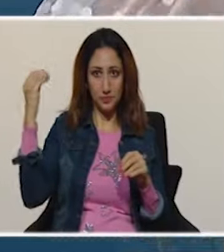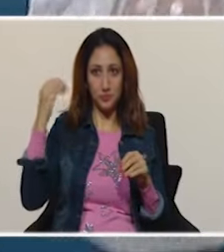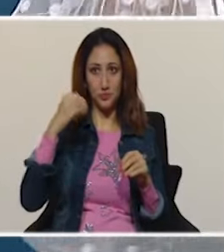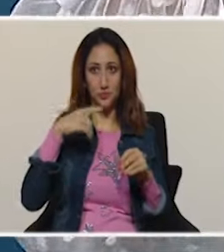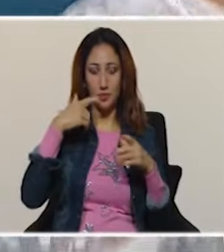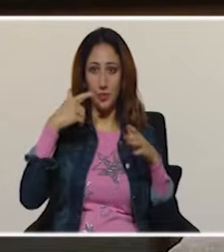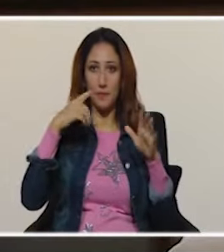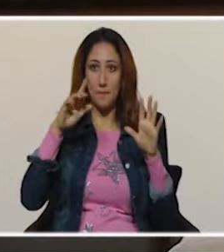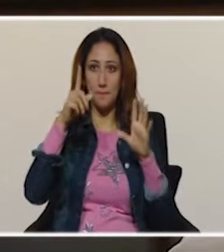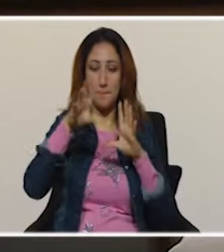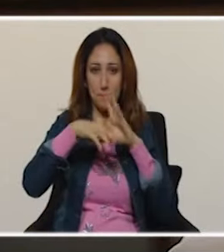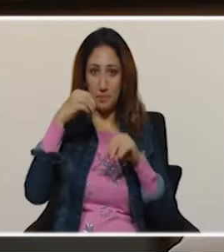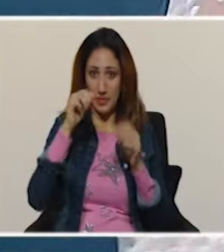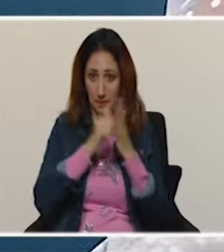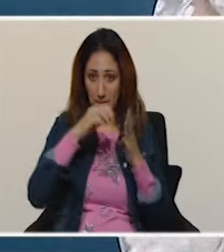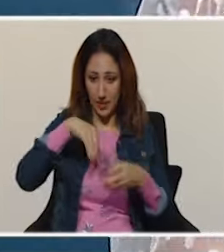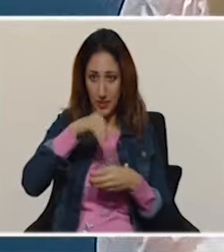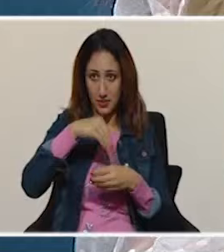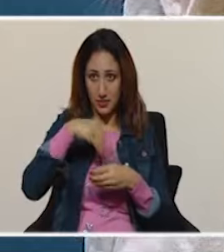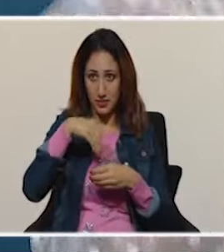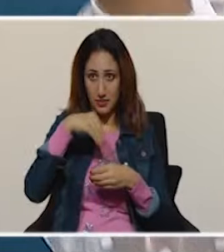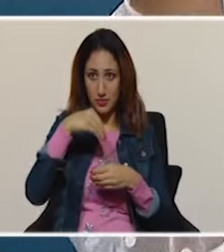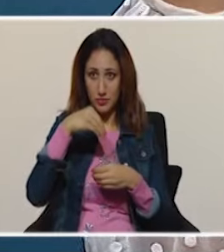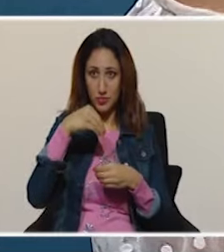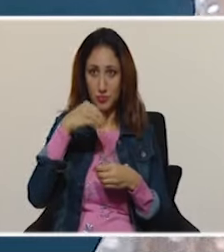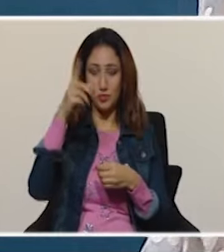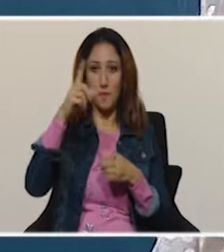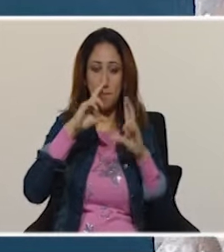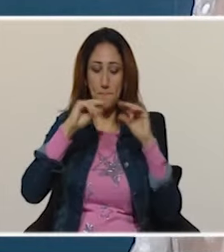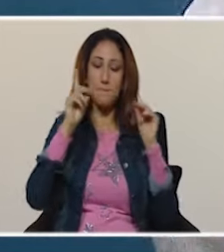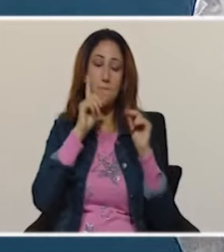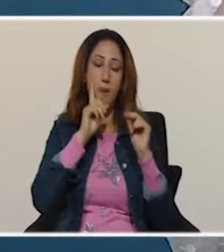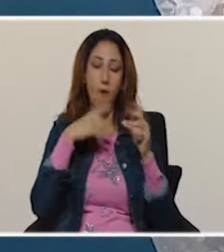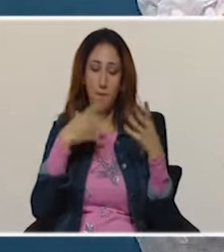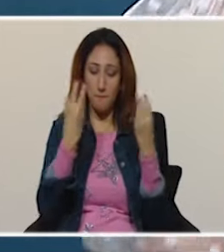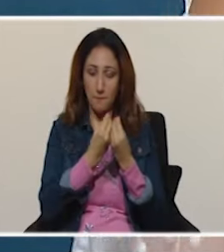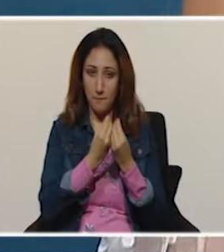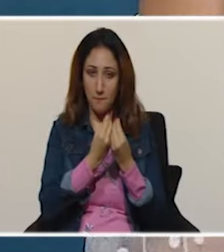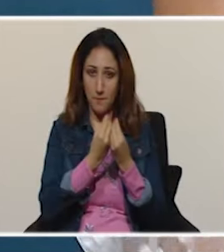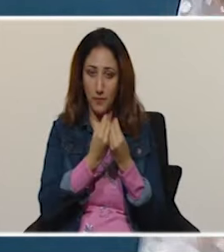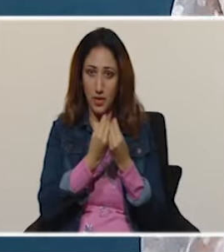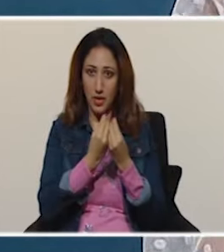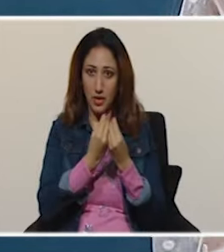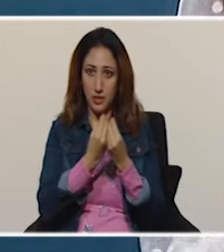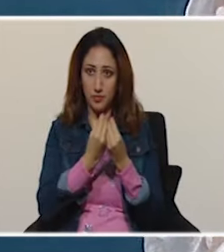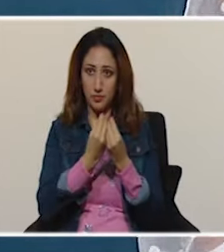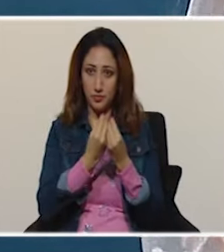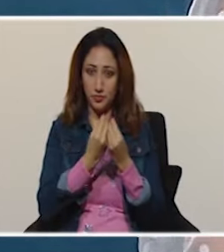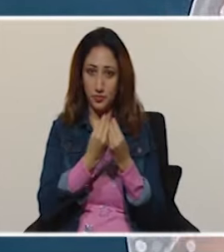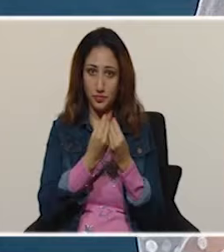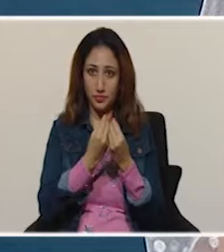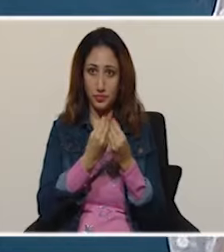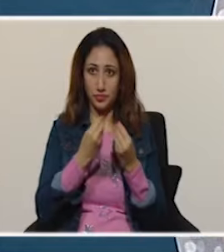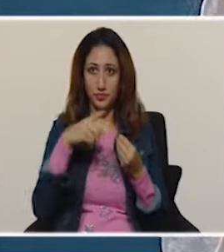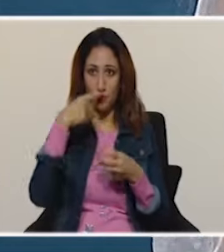من المطبخ. مش طبخه في البيت خالص. لما رام اجى، رام كان عايش مع ماما مامتي، ويعني ماما وبابايا في لندن، لما اجى صرت بدي اطبخ